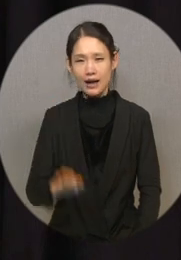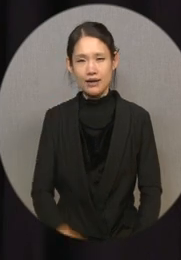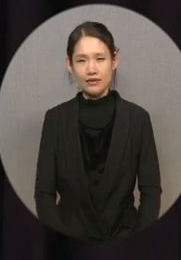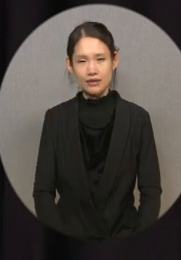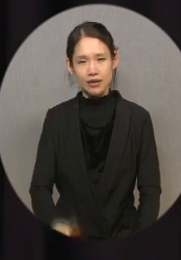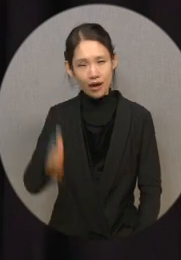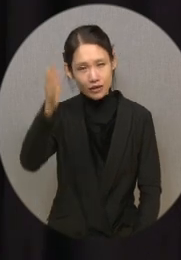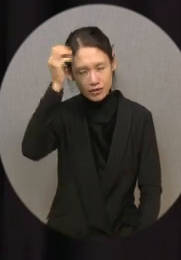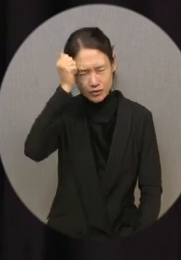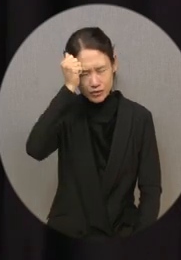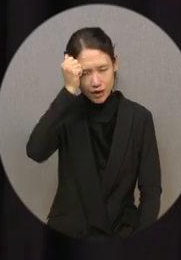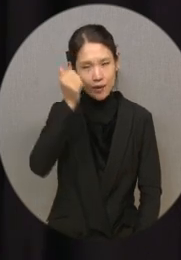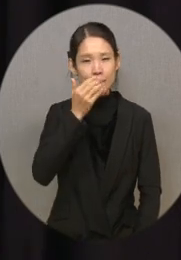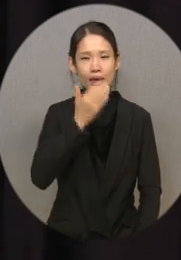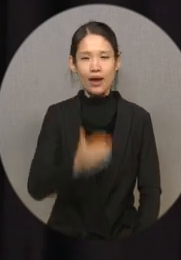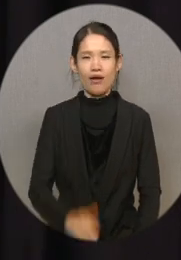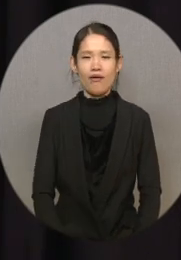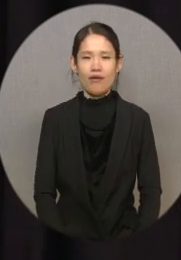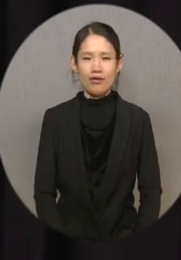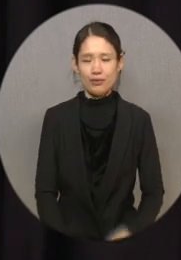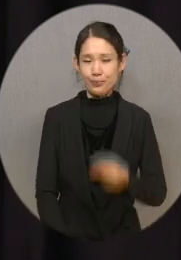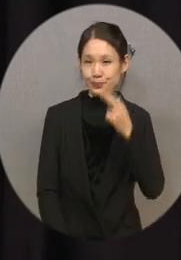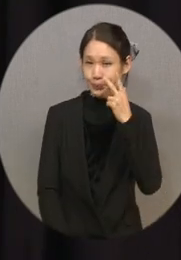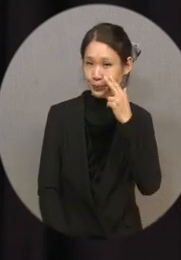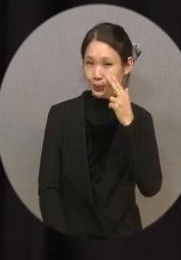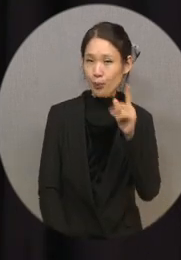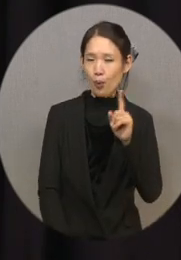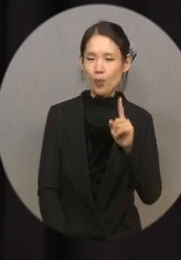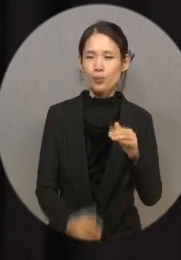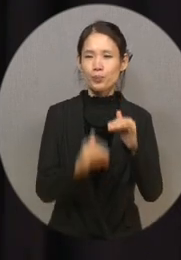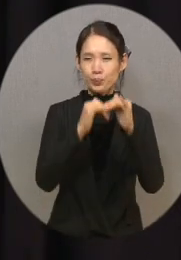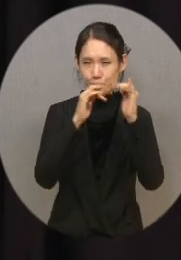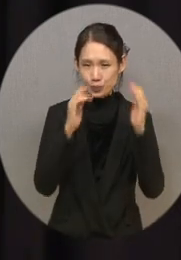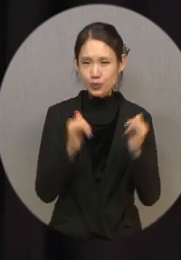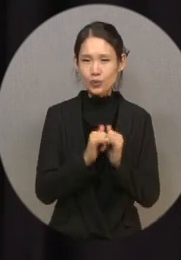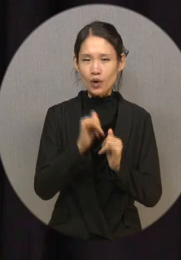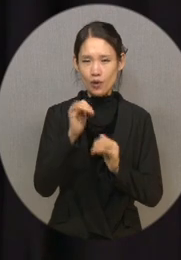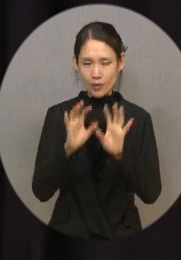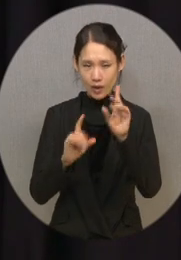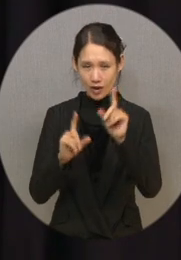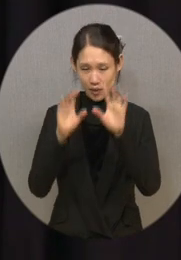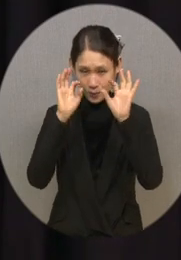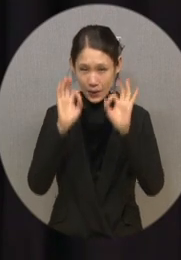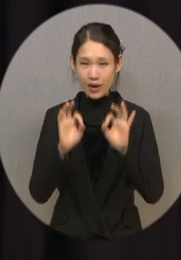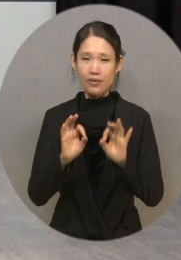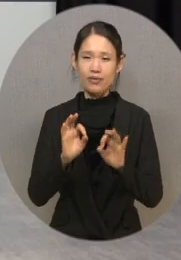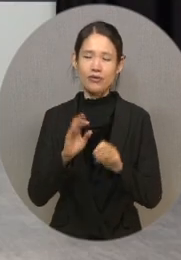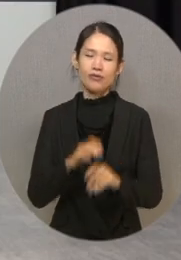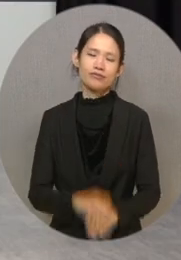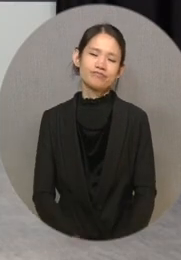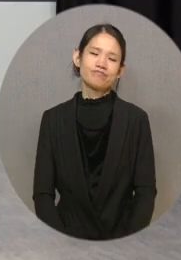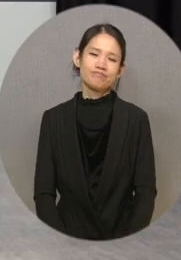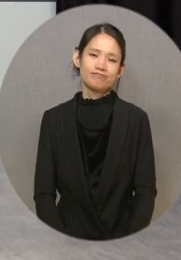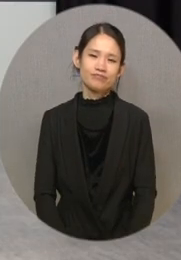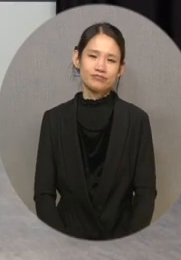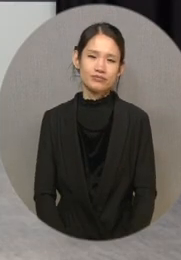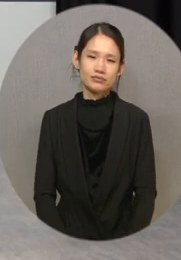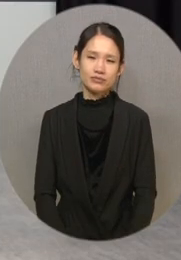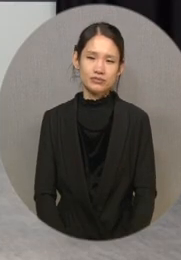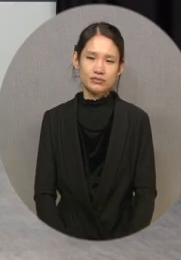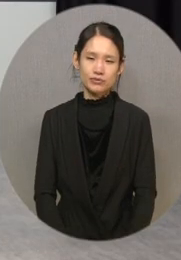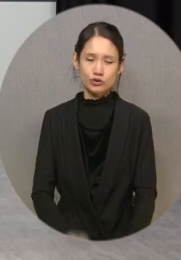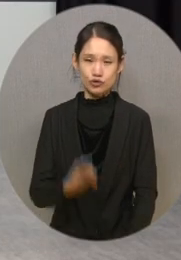기억에 남는 거는 아 비교적 미국 사회를 많이 볼 수가 있었다 하는 게 장점입니다. 그렇게 이제